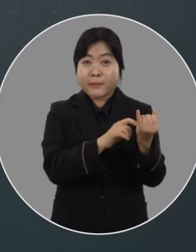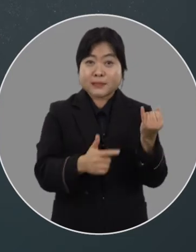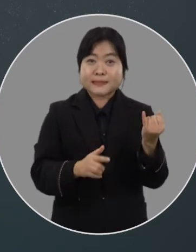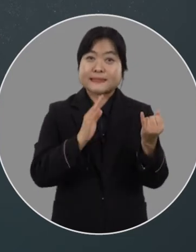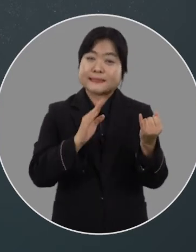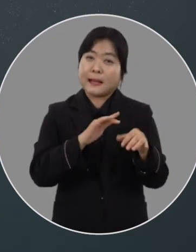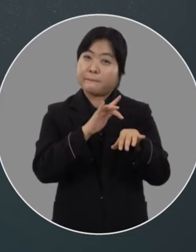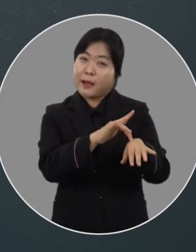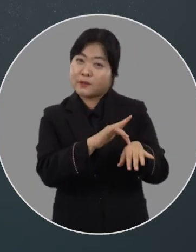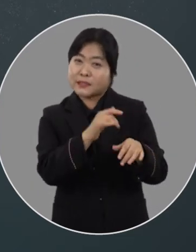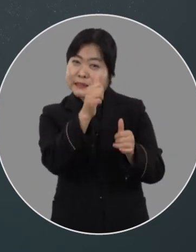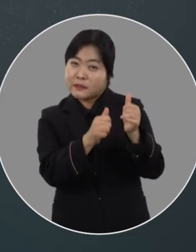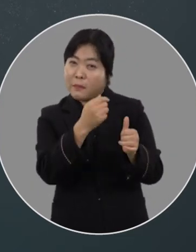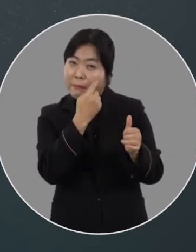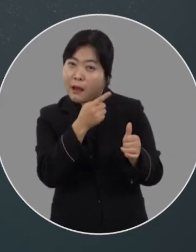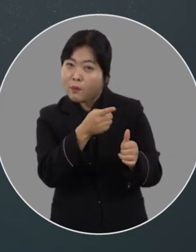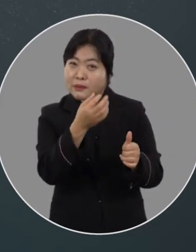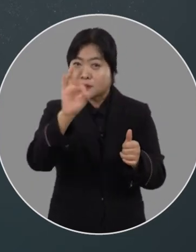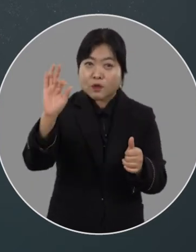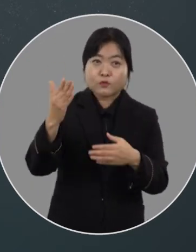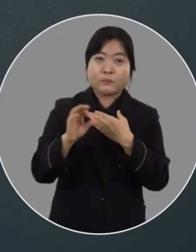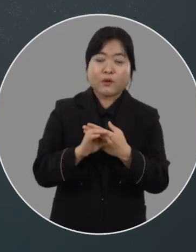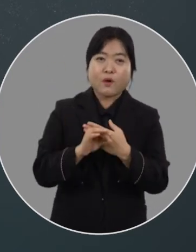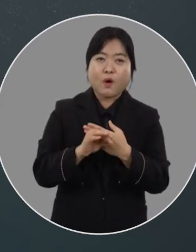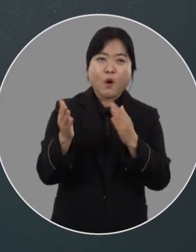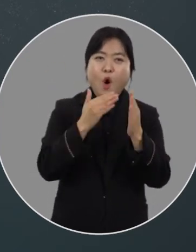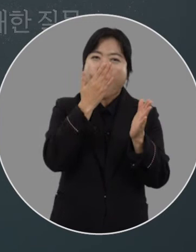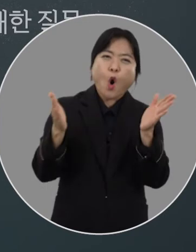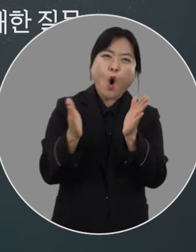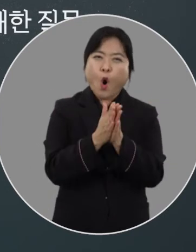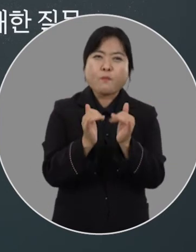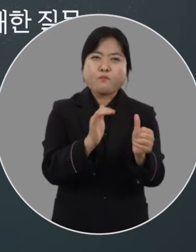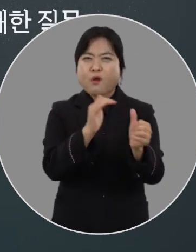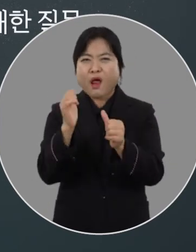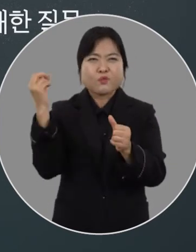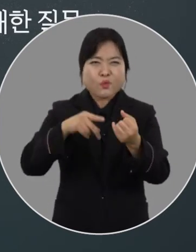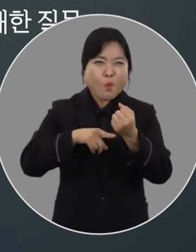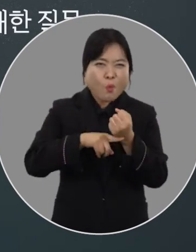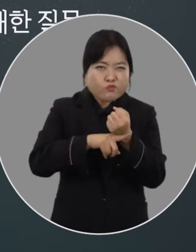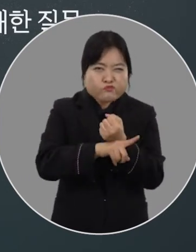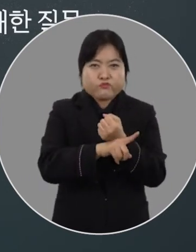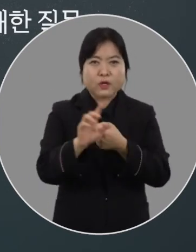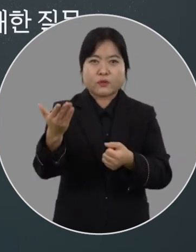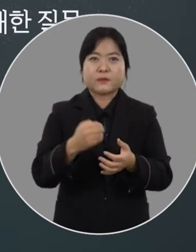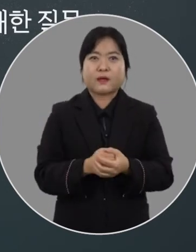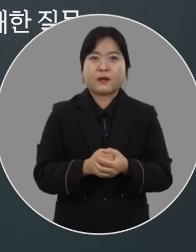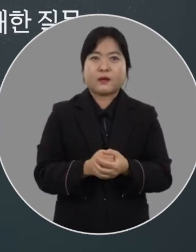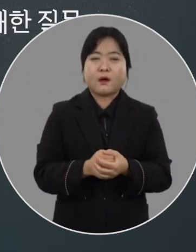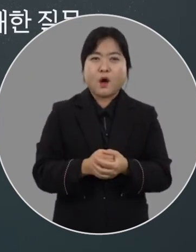마녀들이 진짜 마녀인지를 시험하고 인정하게 되면 공범을 불라라고 또한 또 한 번의 고문이 자행되게